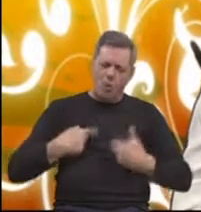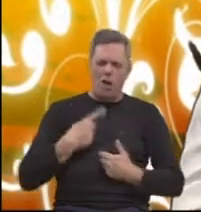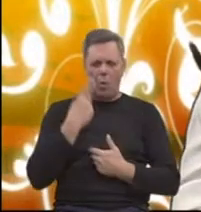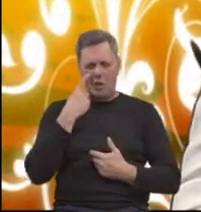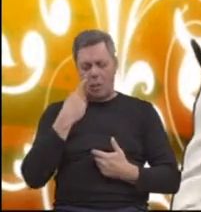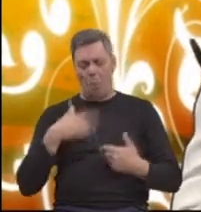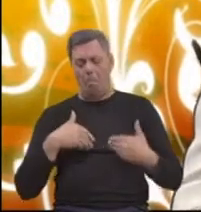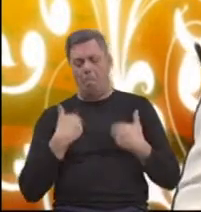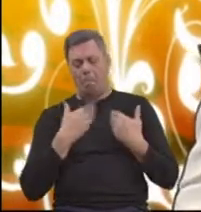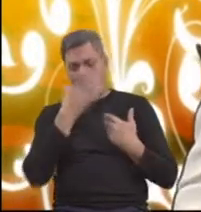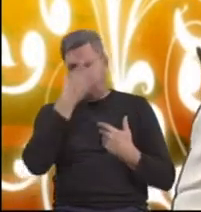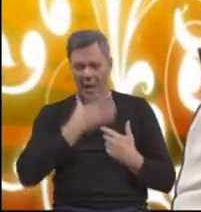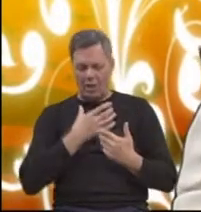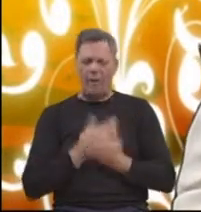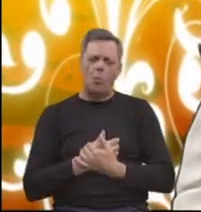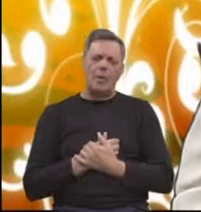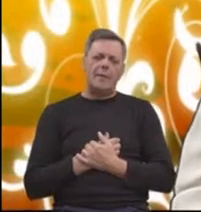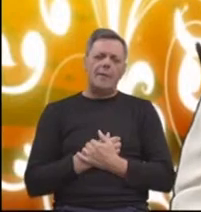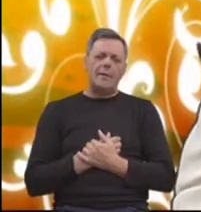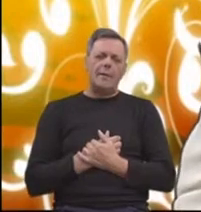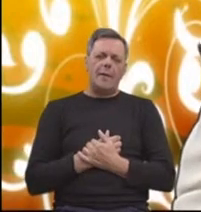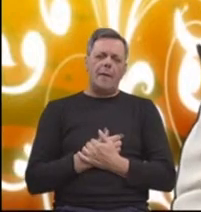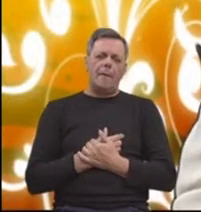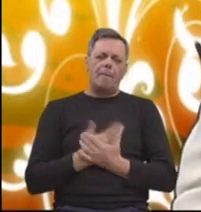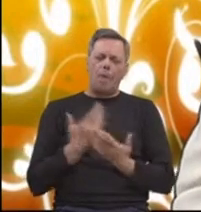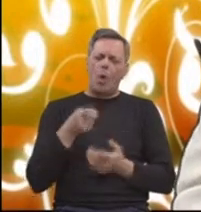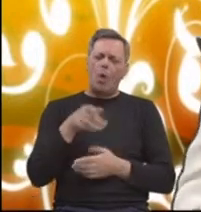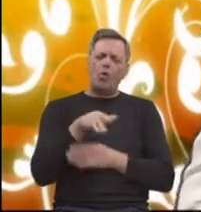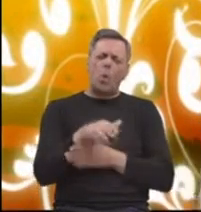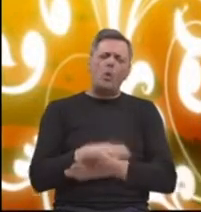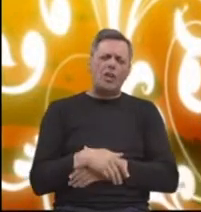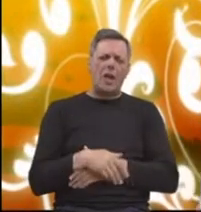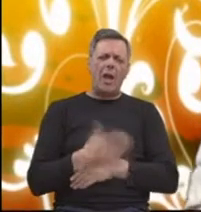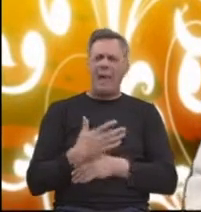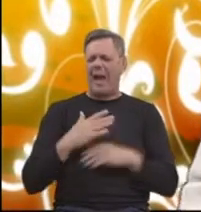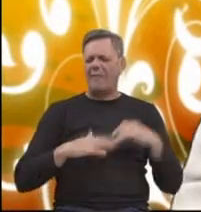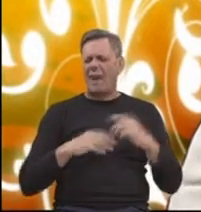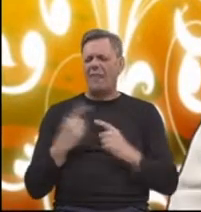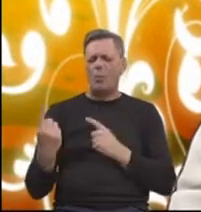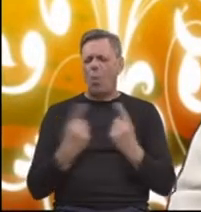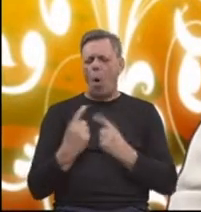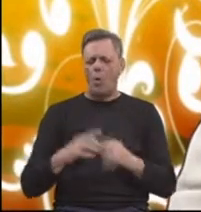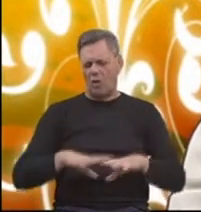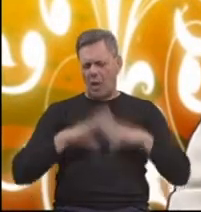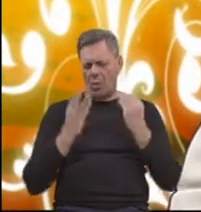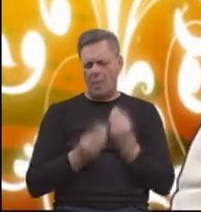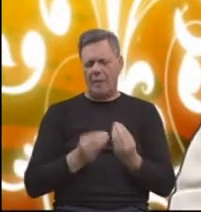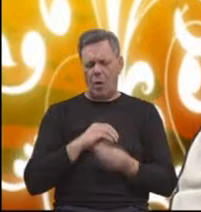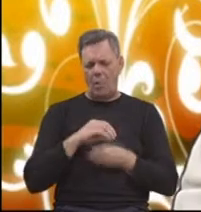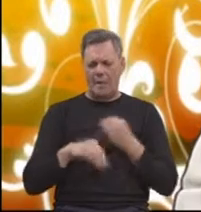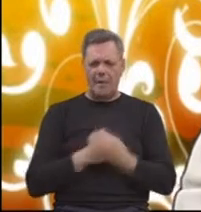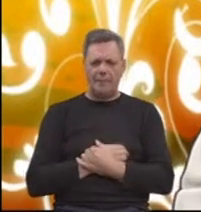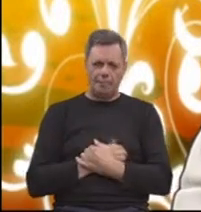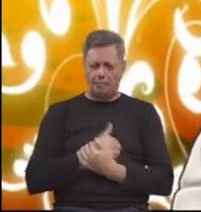u pomlađivanju, koliko zapravo znači utječe na nekakva kvalitetu odnosa čitave obitelji. A i